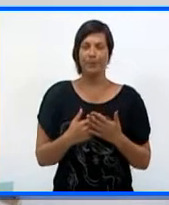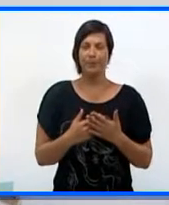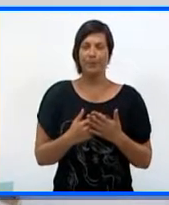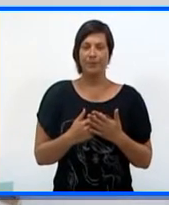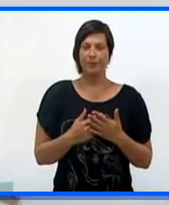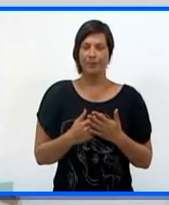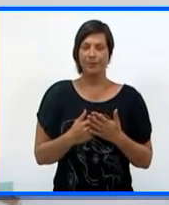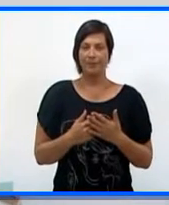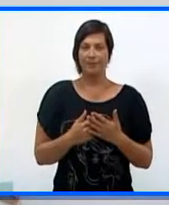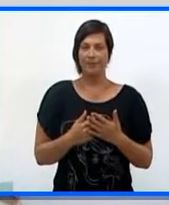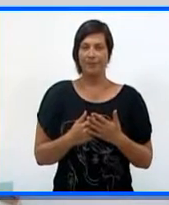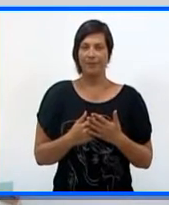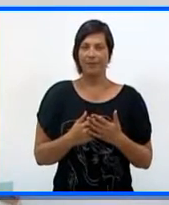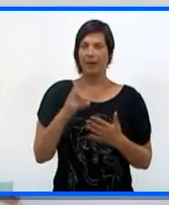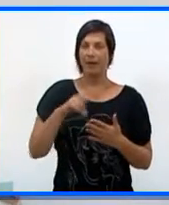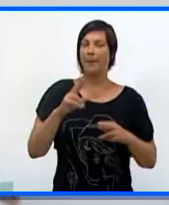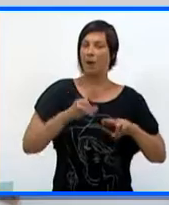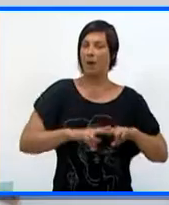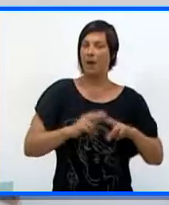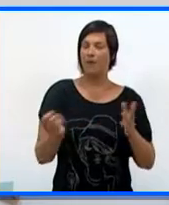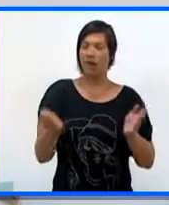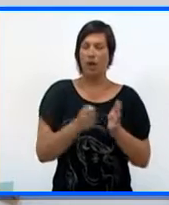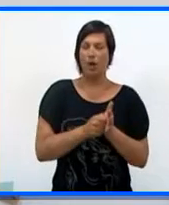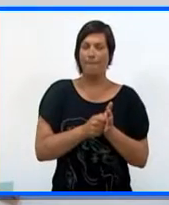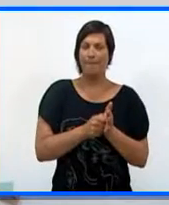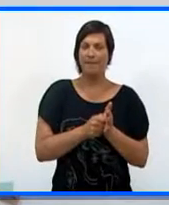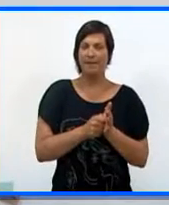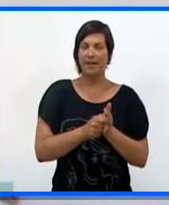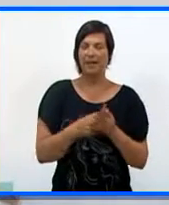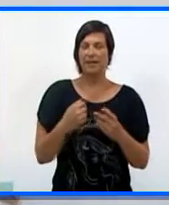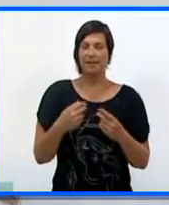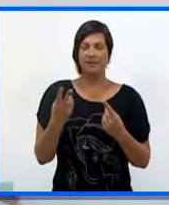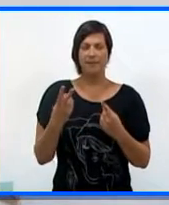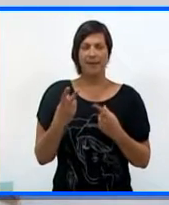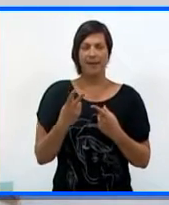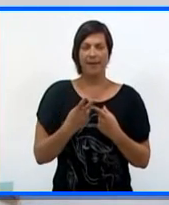onda osoba imaju pravo na doplatak, ima na TV,